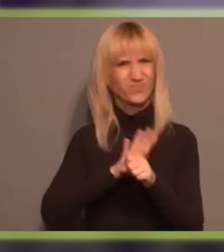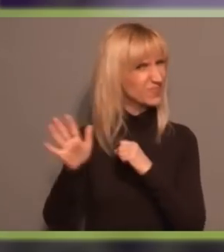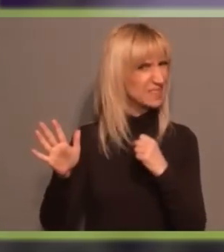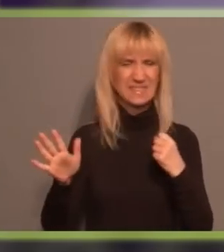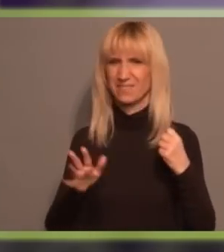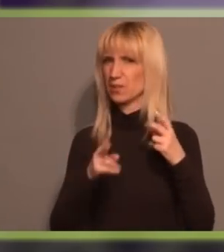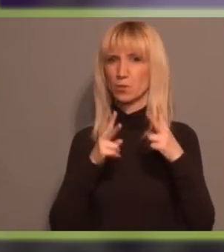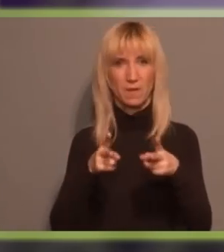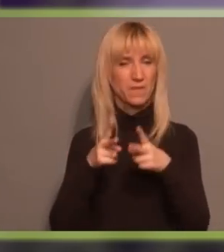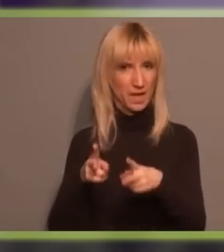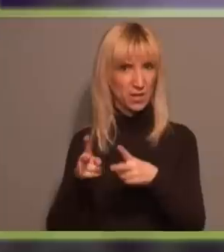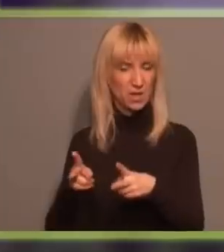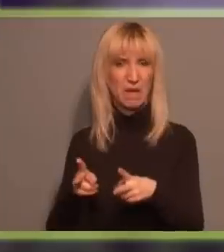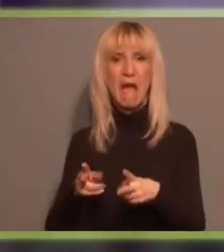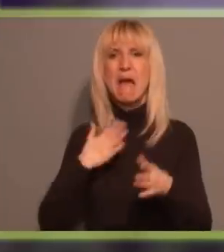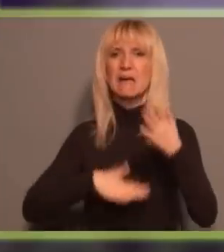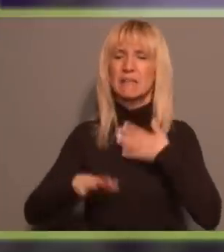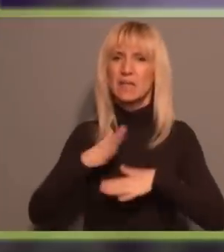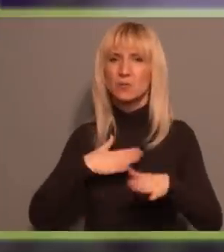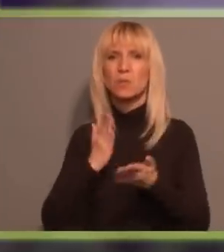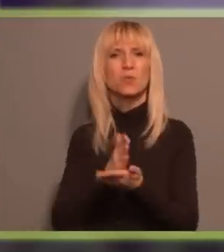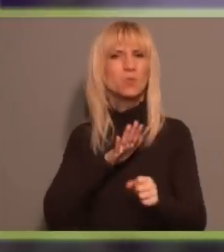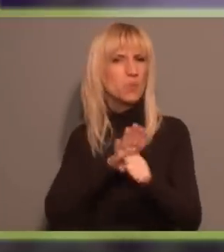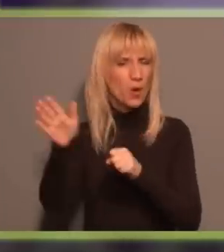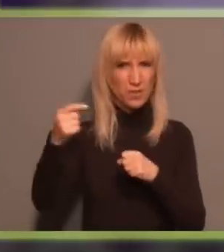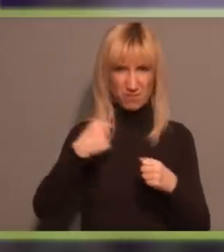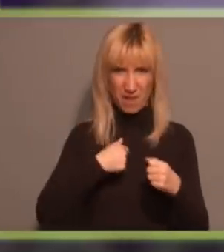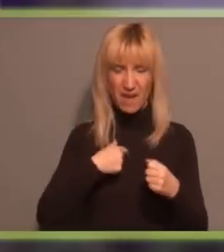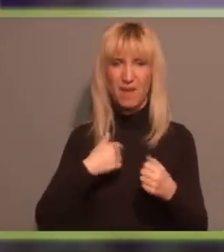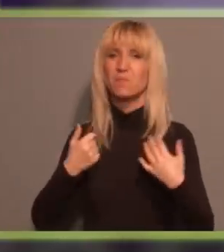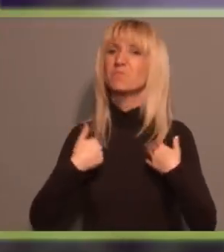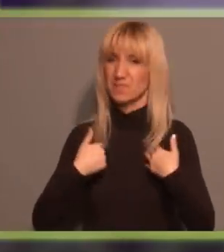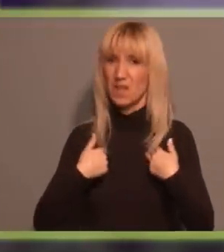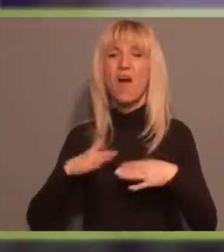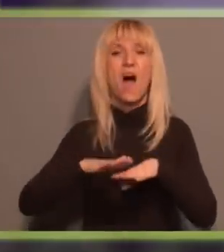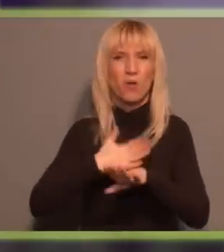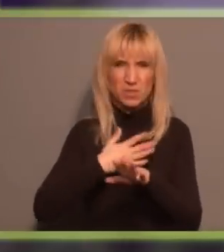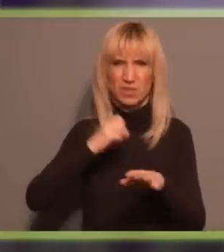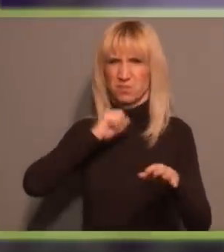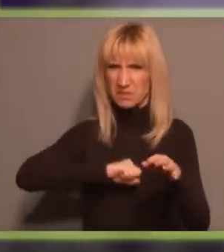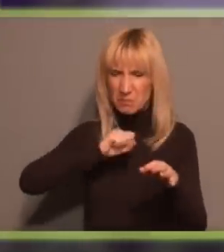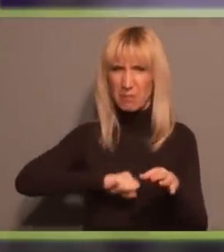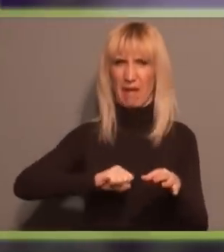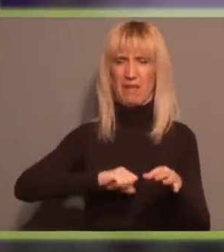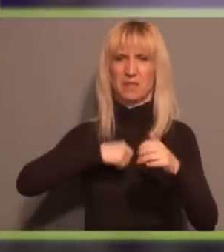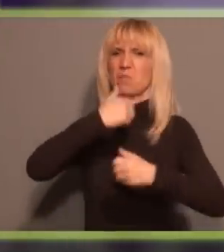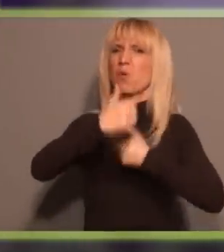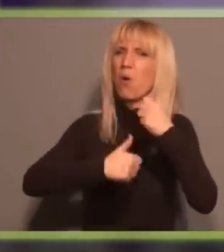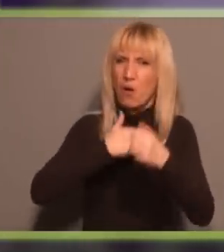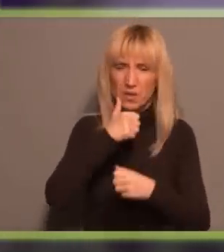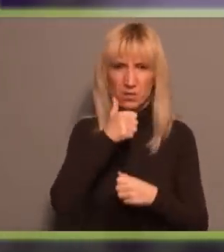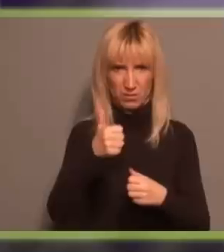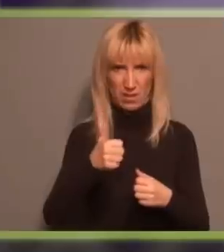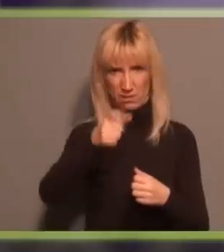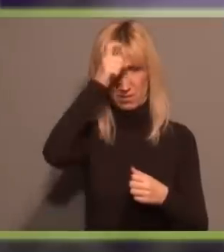sve nekativno da bi bila me protiv mene, da bi, kako bi rekla, da bi ja patila cijelo godine